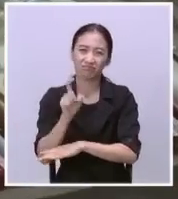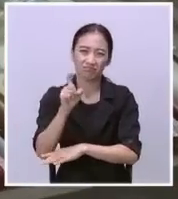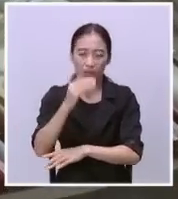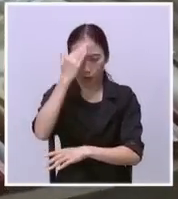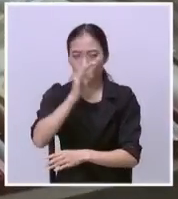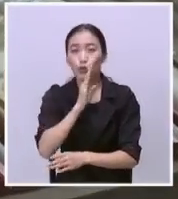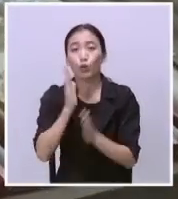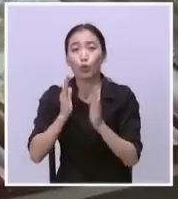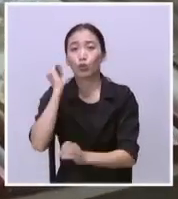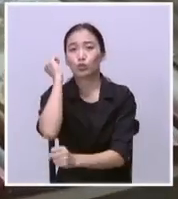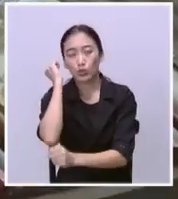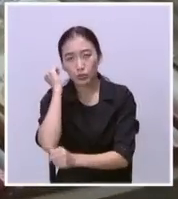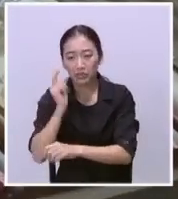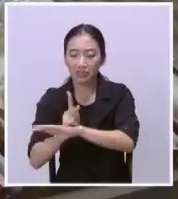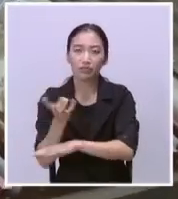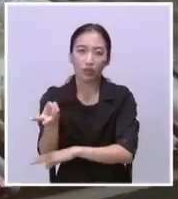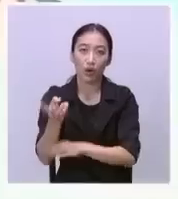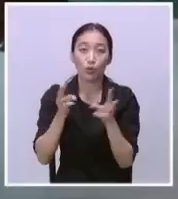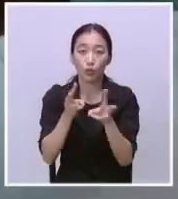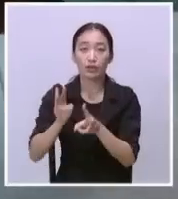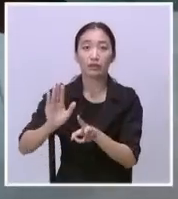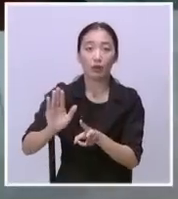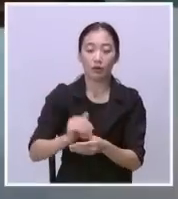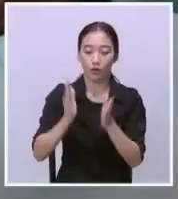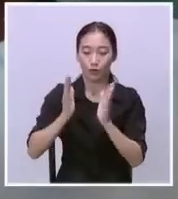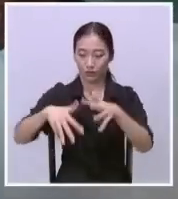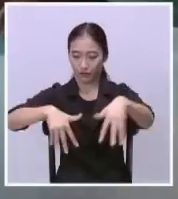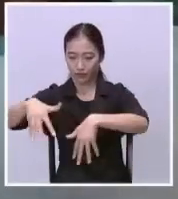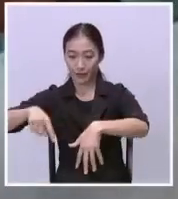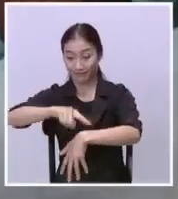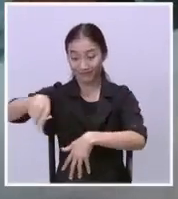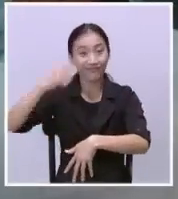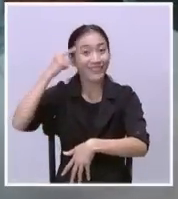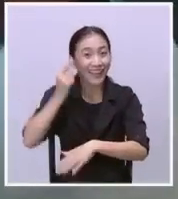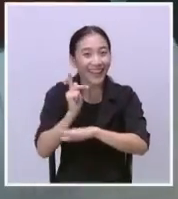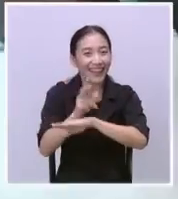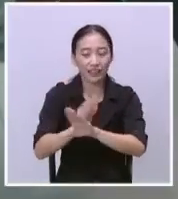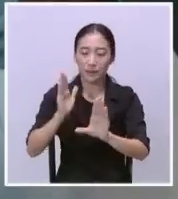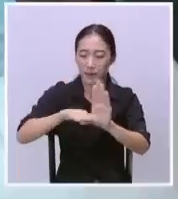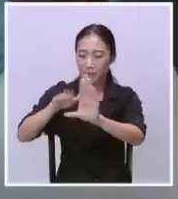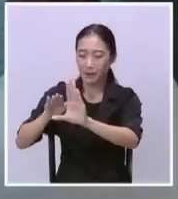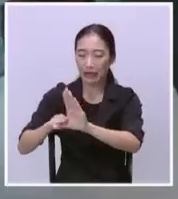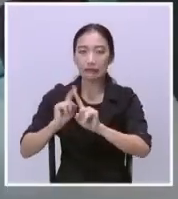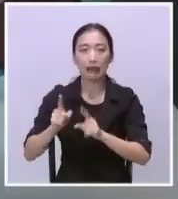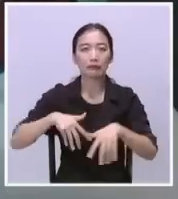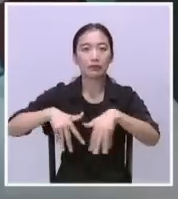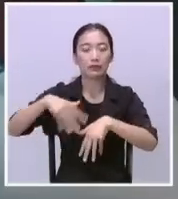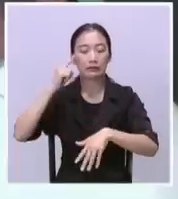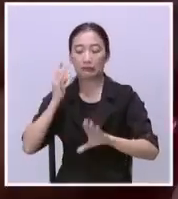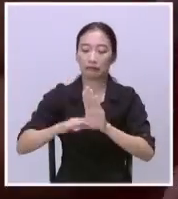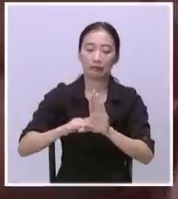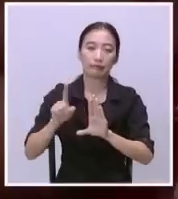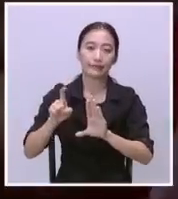แรกๆเนี่ยให้ประชาชนลงทะเบียนผ่านออนไลน์ค่ะปรากฏว่าประชาชนก็ลงทะเบียนไม่ได้นะคะตอนนี้เลยเปลี่ยนเป็นมาตรการใหม่ว่าเอ